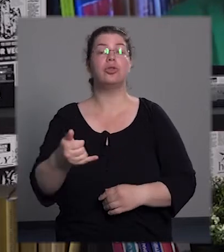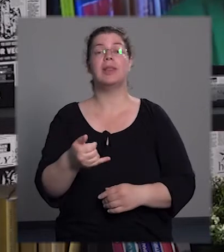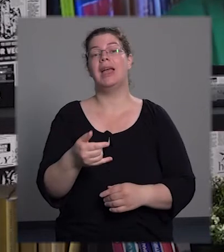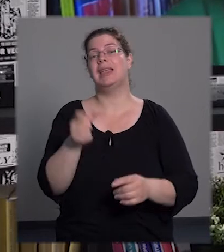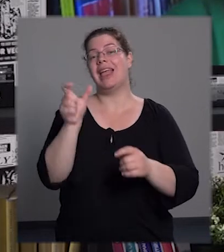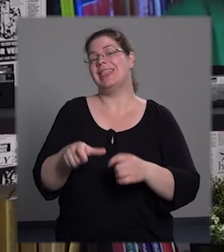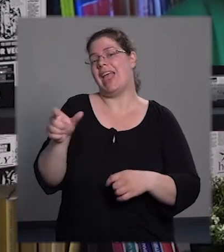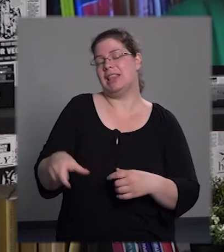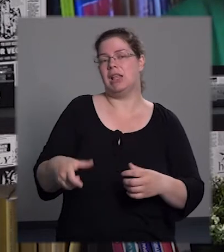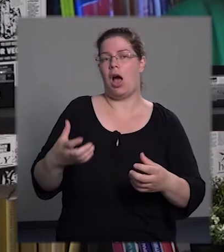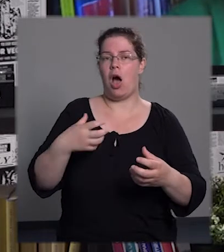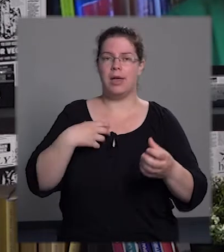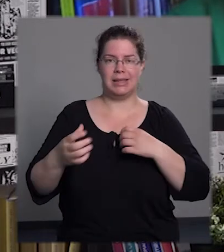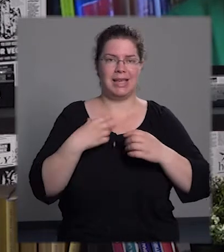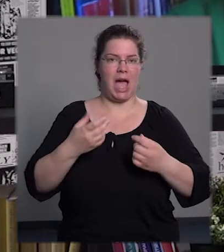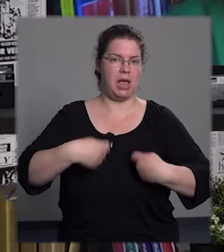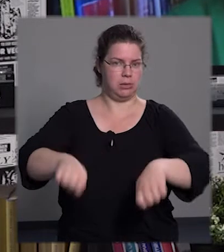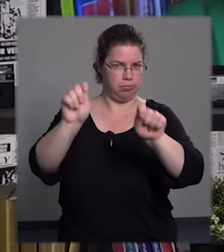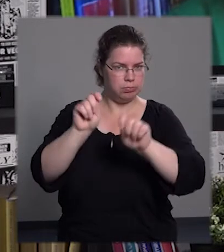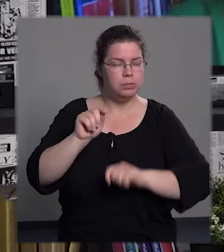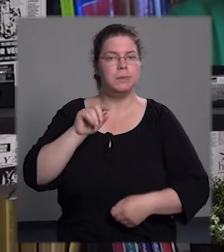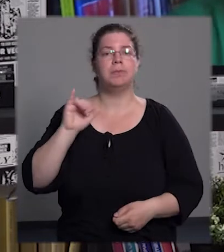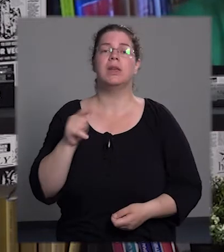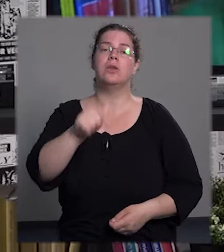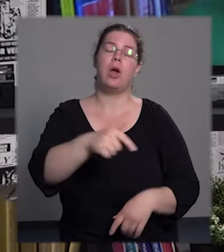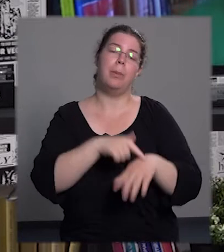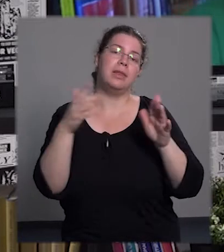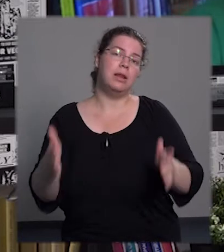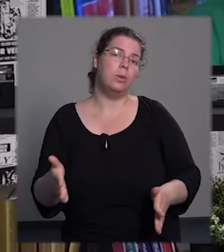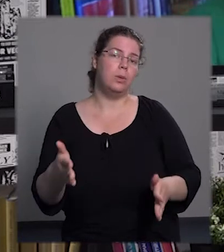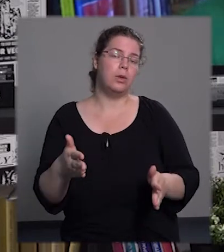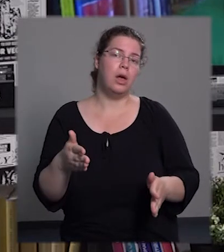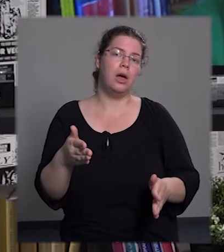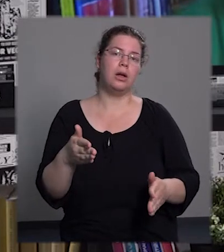színházat, és ezt abban az időszakban